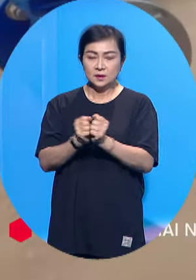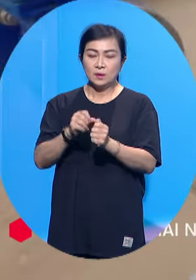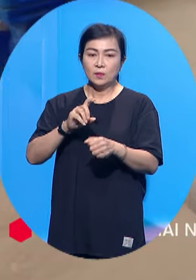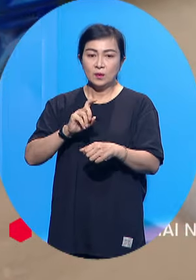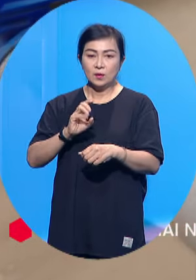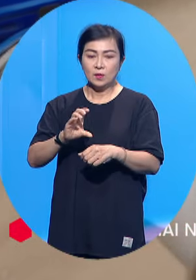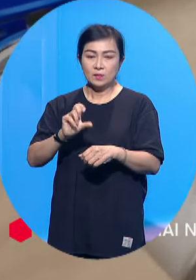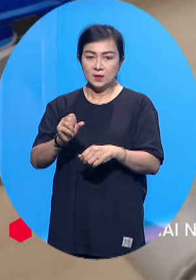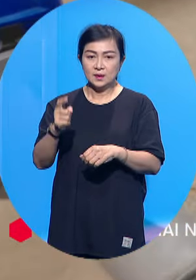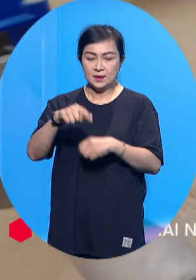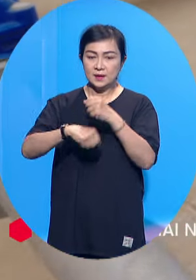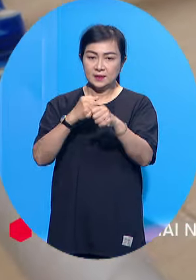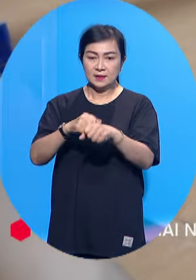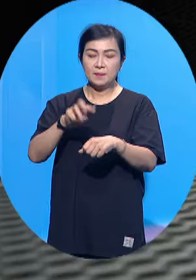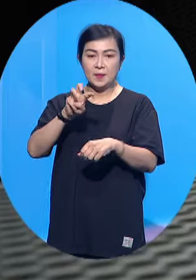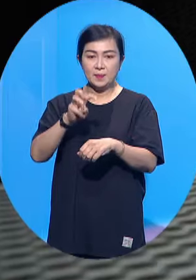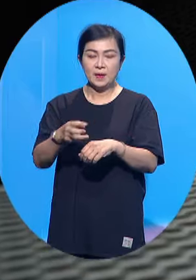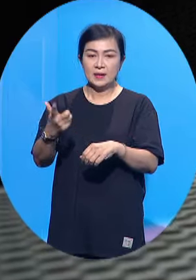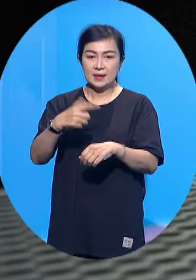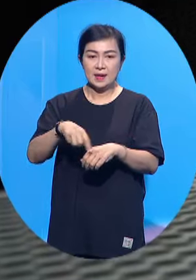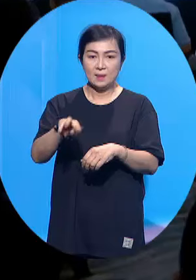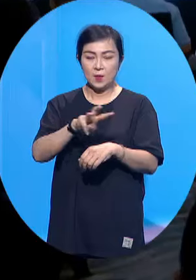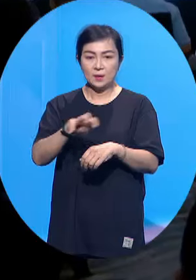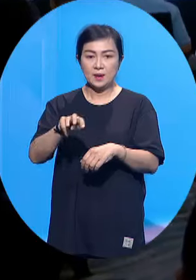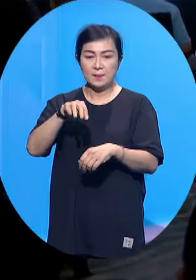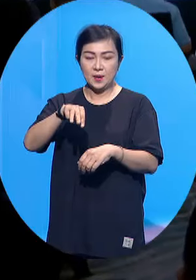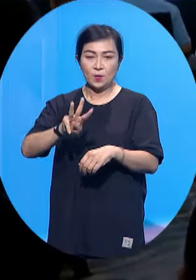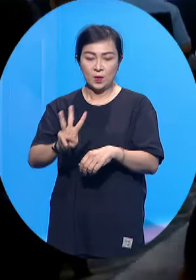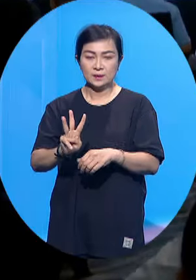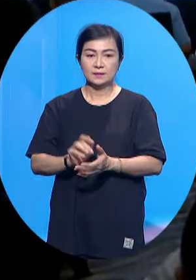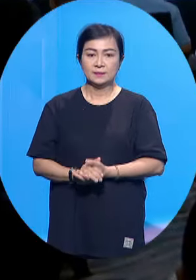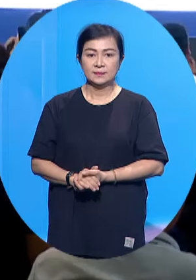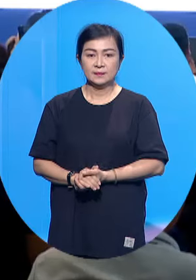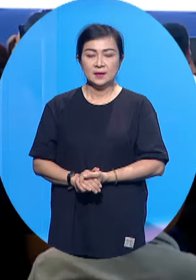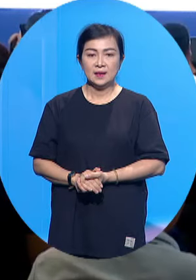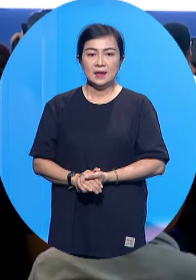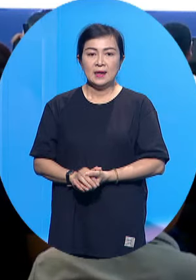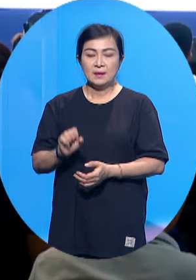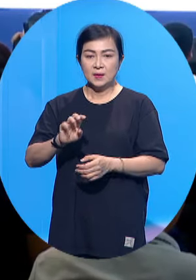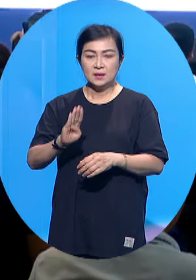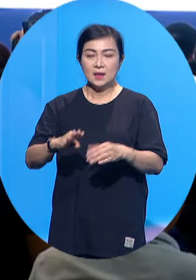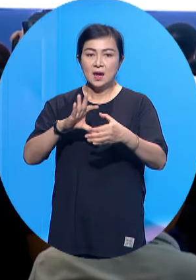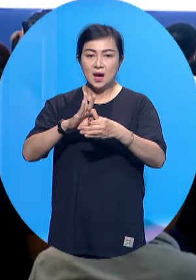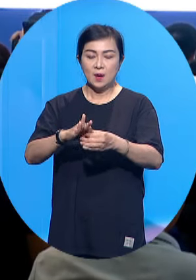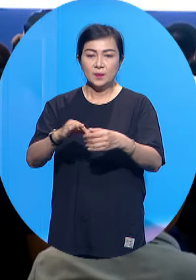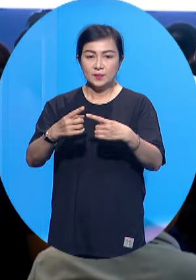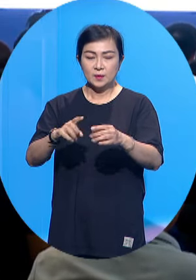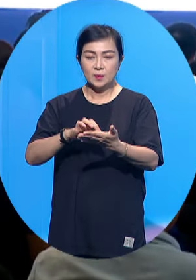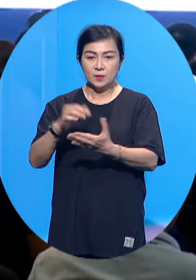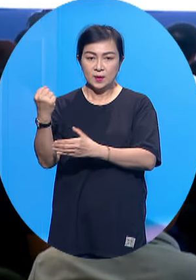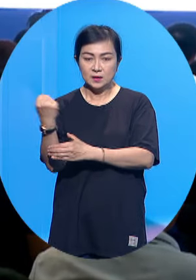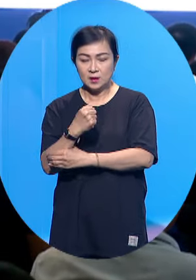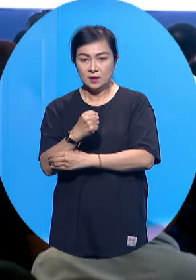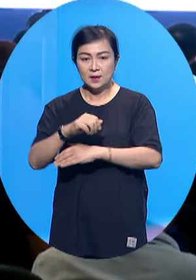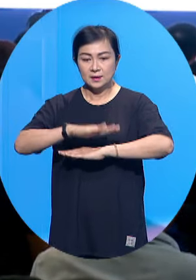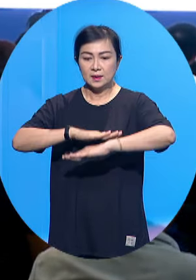kiến đến 2030 có thể lên đến 400 MW. Tại hội nghị, Viettel IDC chủ trương hợp tác với các tập đoàn công nghệ lớn